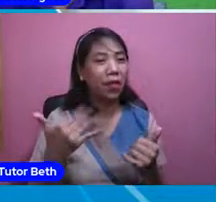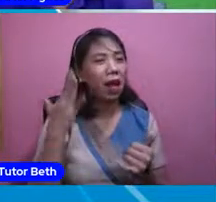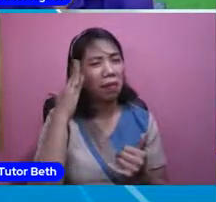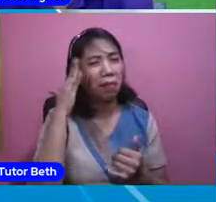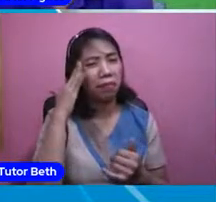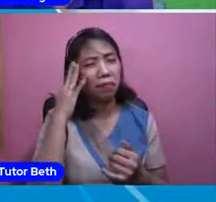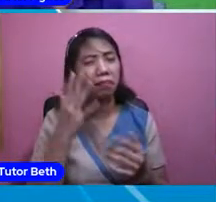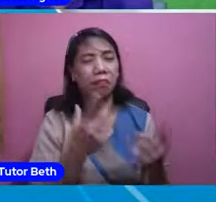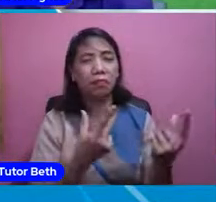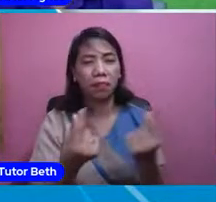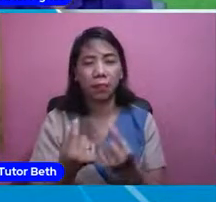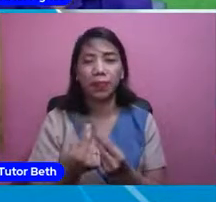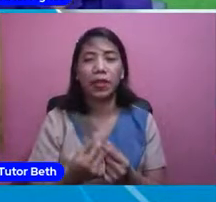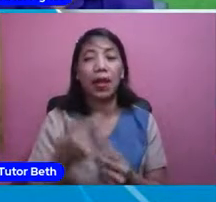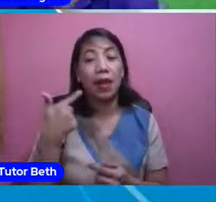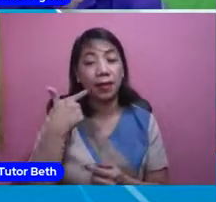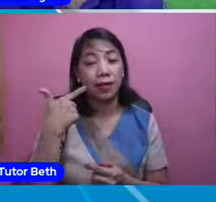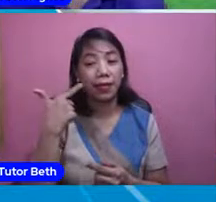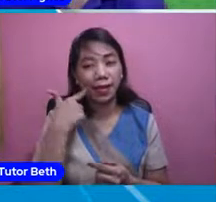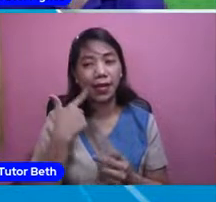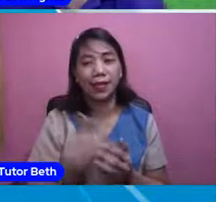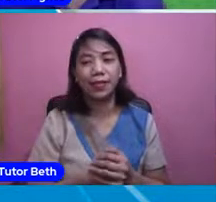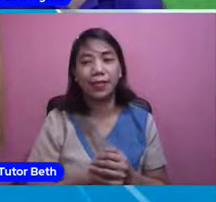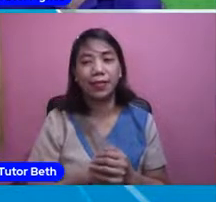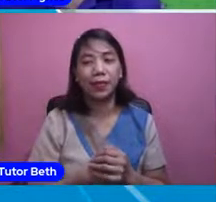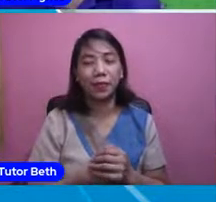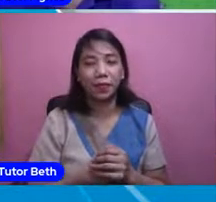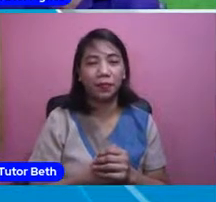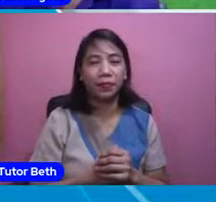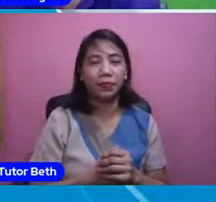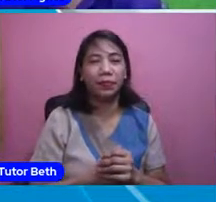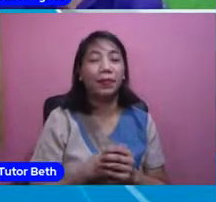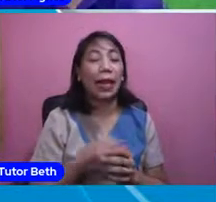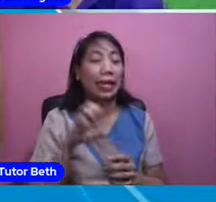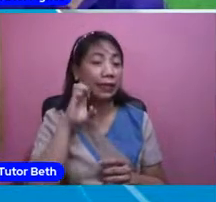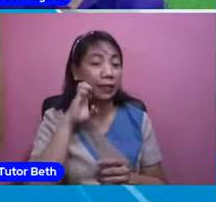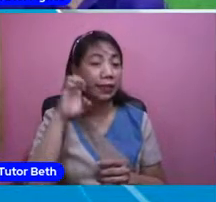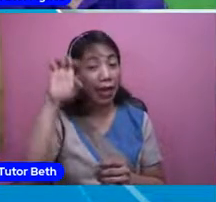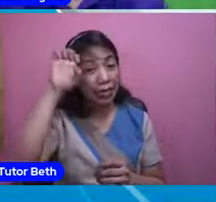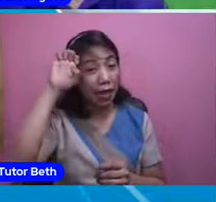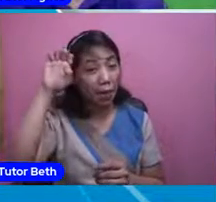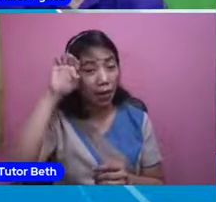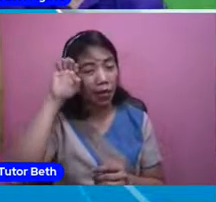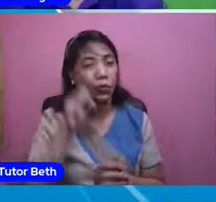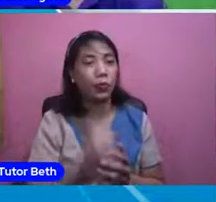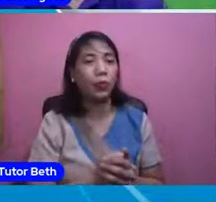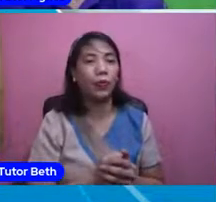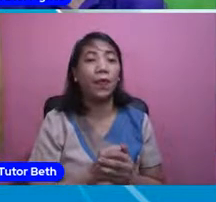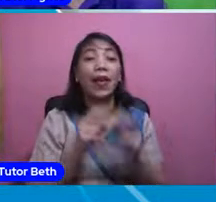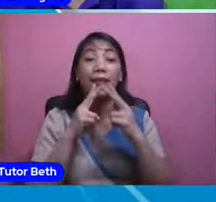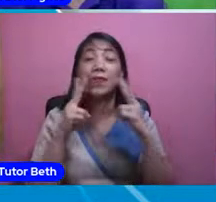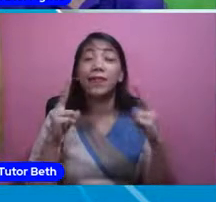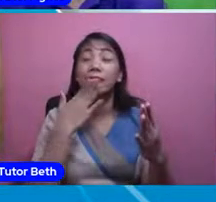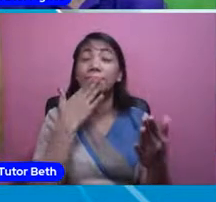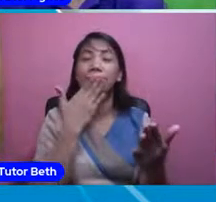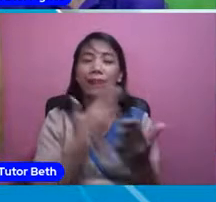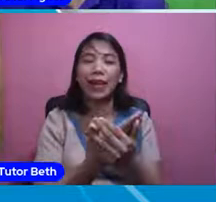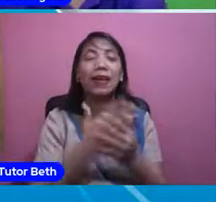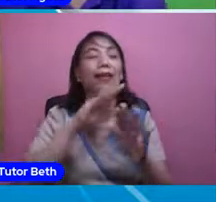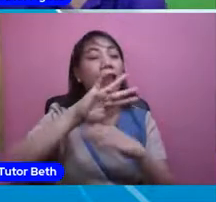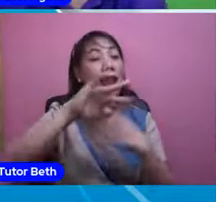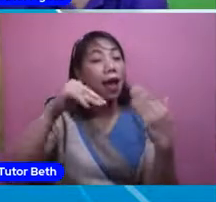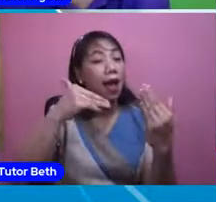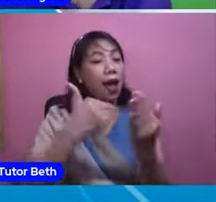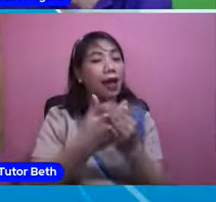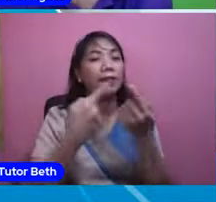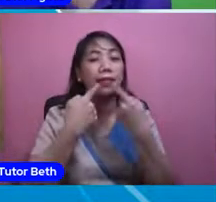Si Gretchen, masaya. Si Emmanuel, masaya. Okay, very good po. Lahat ng sagot nila ay